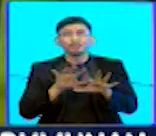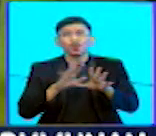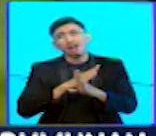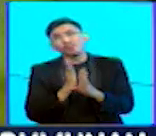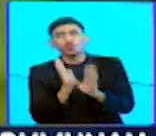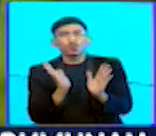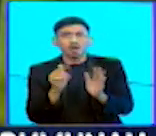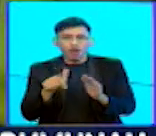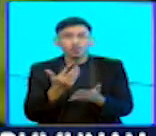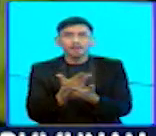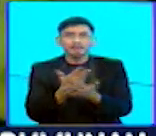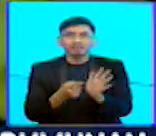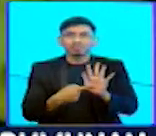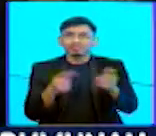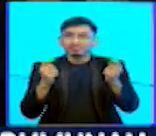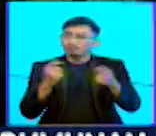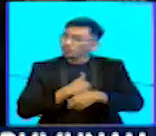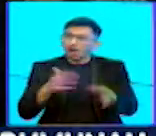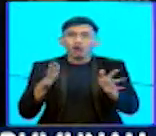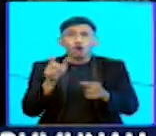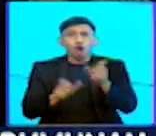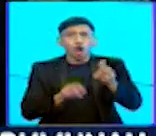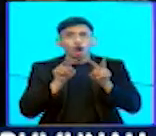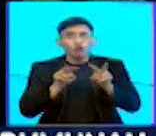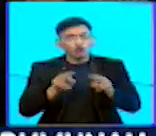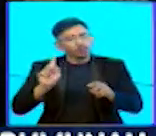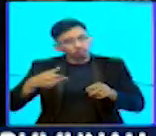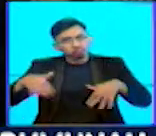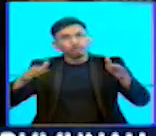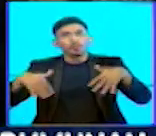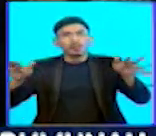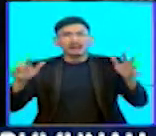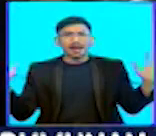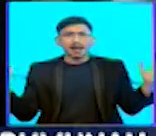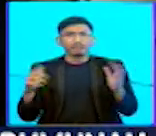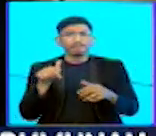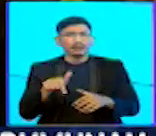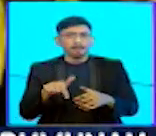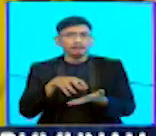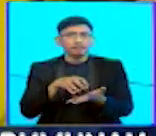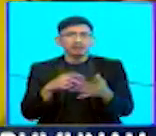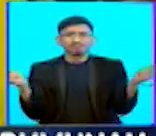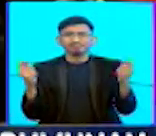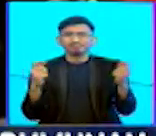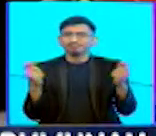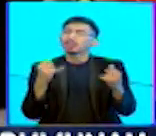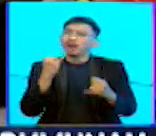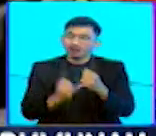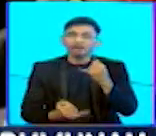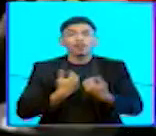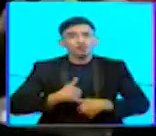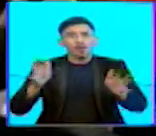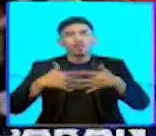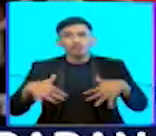wayang bubar dan penonton segera meninggalkan lokasi pertunjukan. Keramaian pertunjukan wayang ini akhirnya bubar meski awalnya